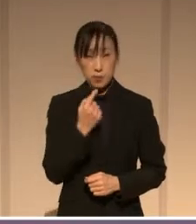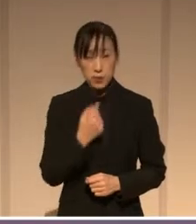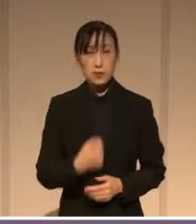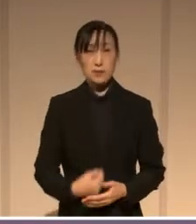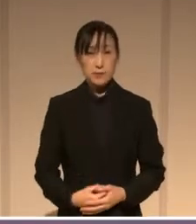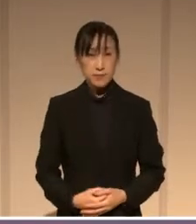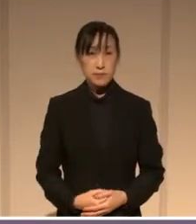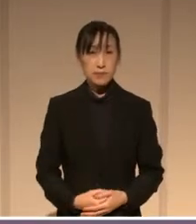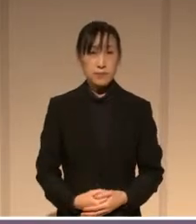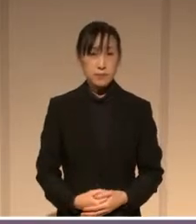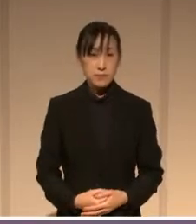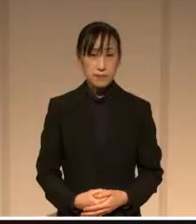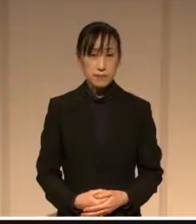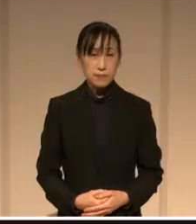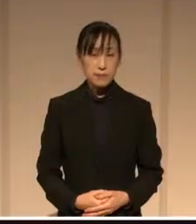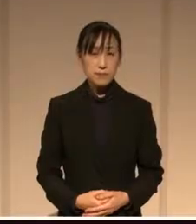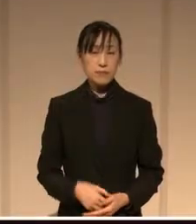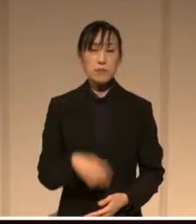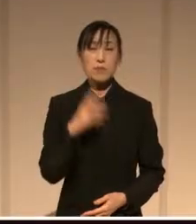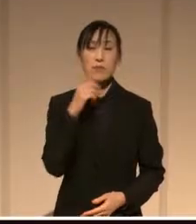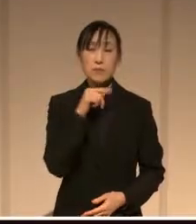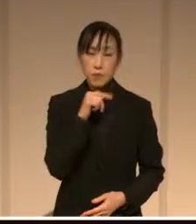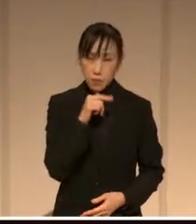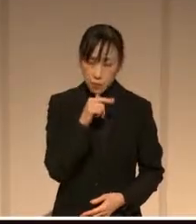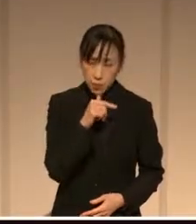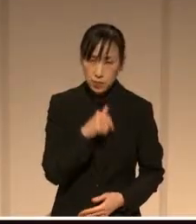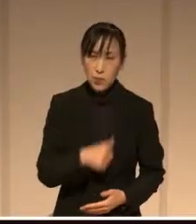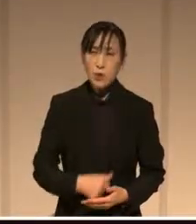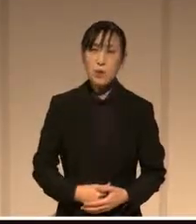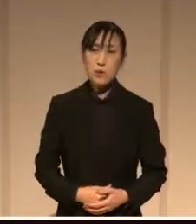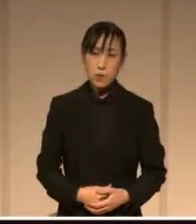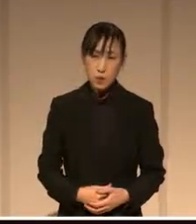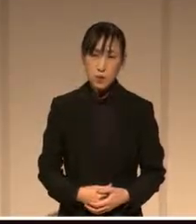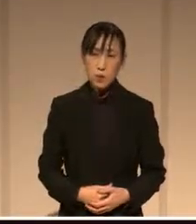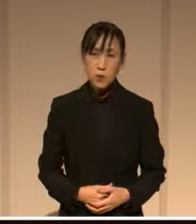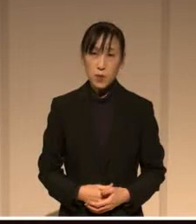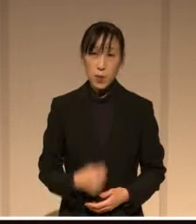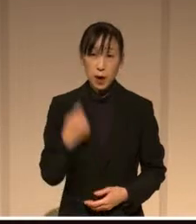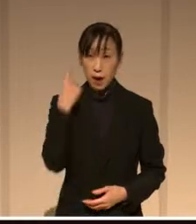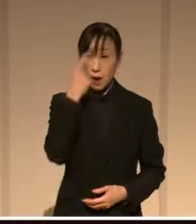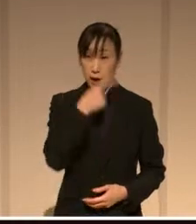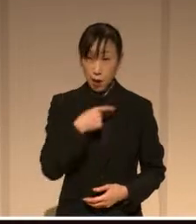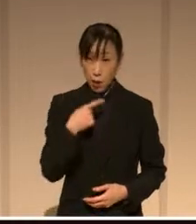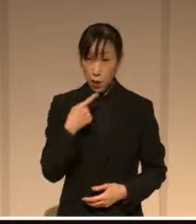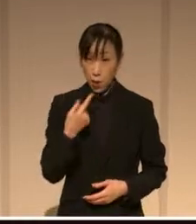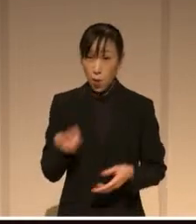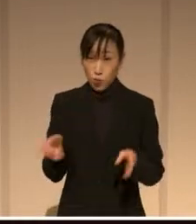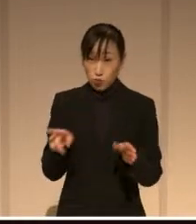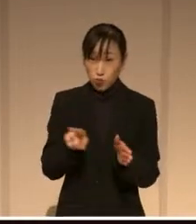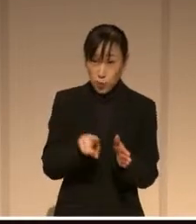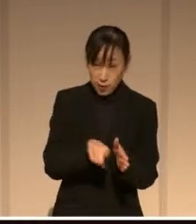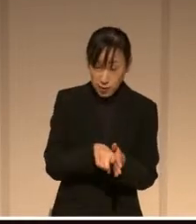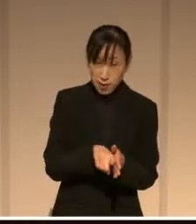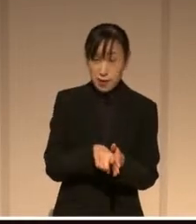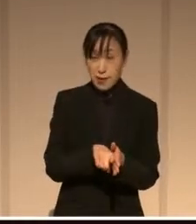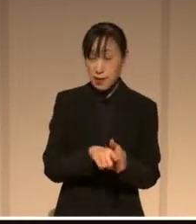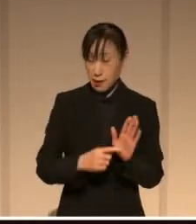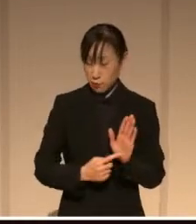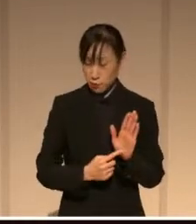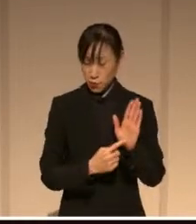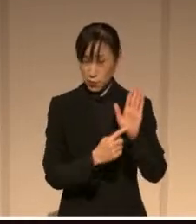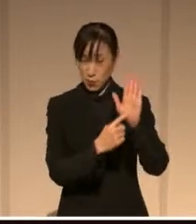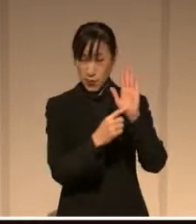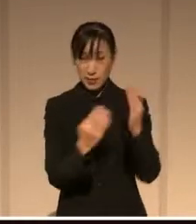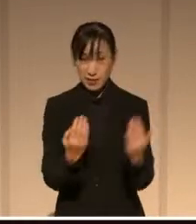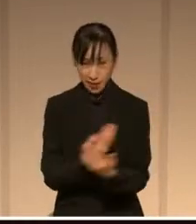ねまあそうです一気にね多分顔を含めての知名度が上がっていったっていうところがあるでしょう